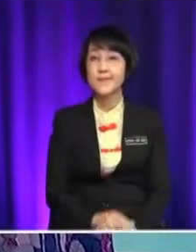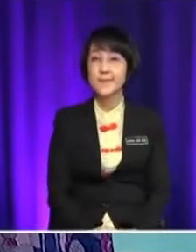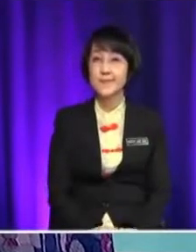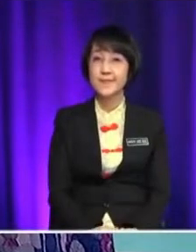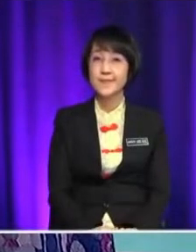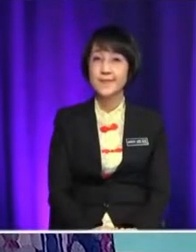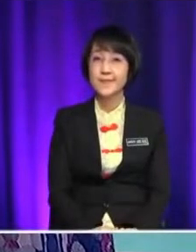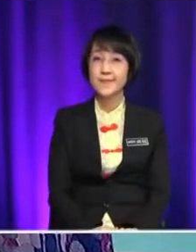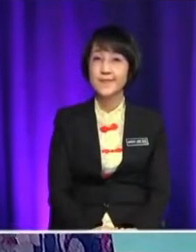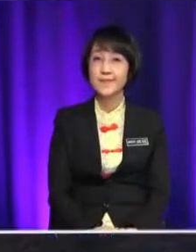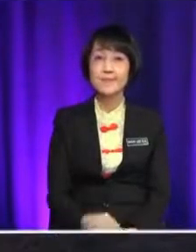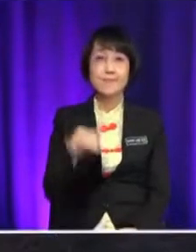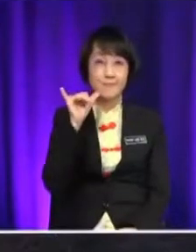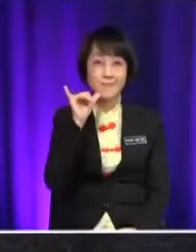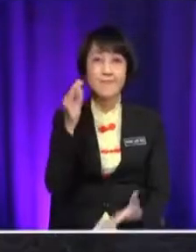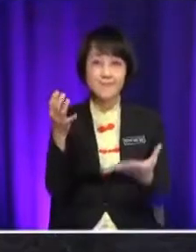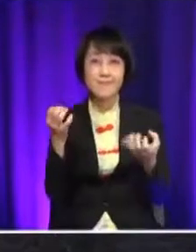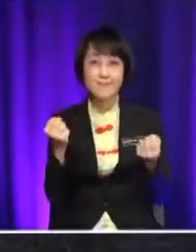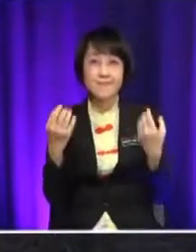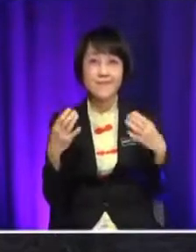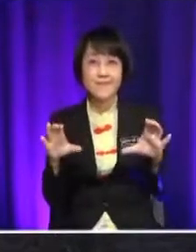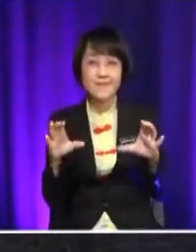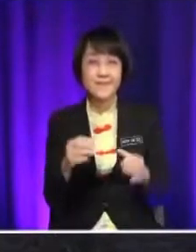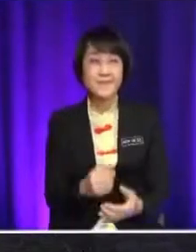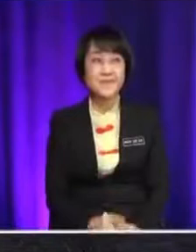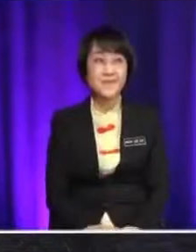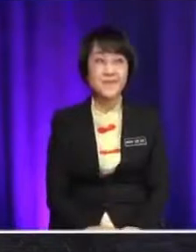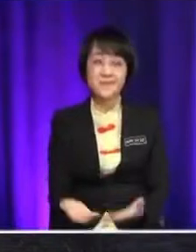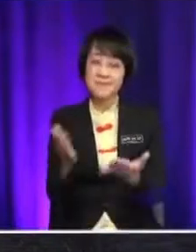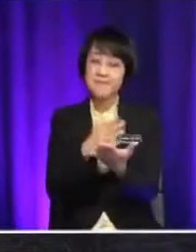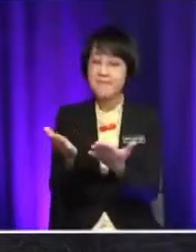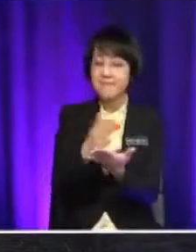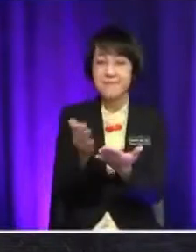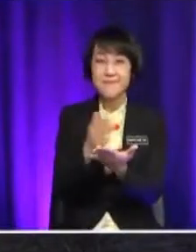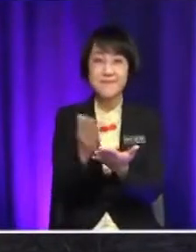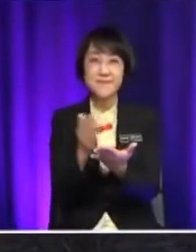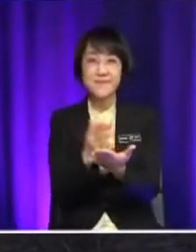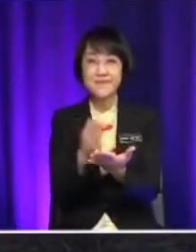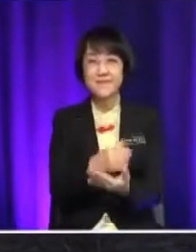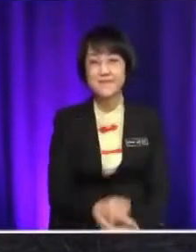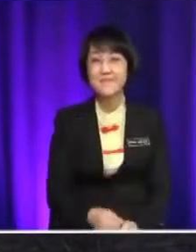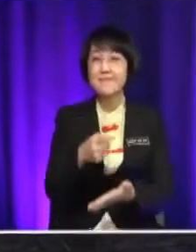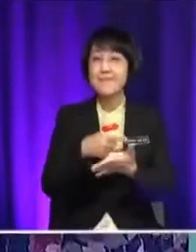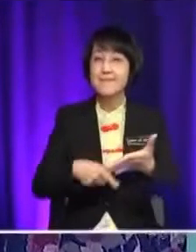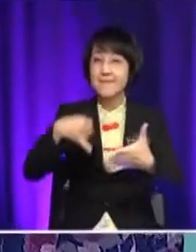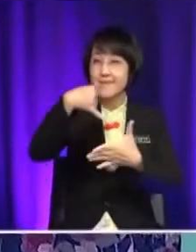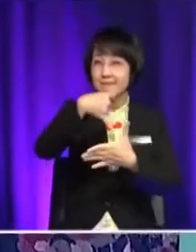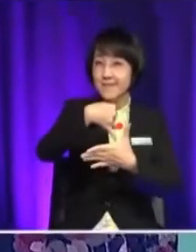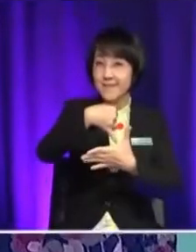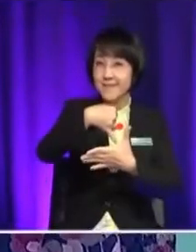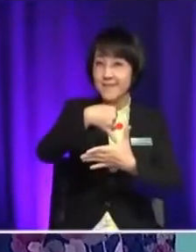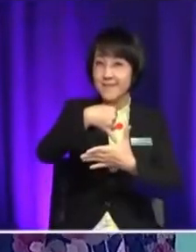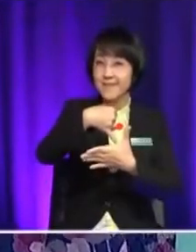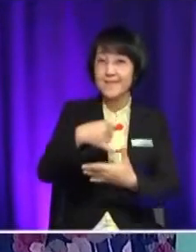Okey, nampak Yus macam nak cuba tu, cikgu. Itulah. Dia tengah membelik buku teks agaknya. Apa isinya? Silakan,